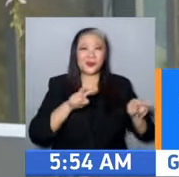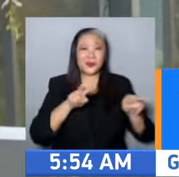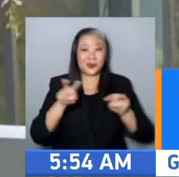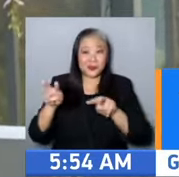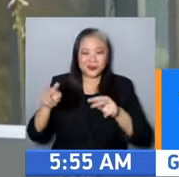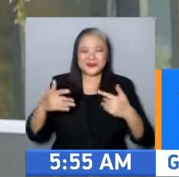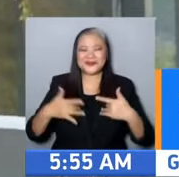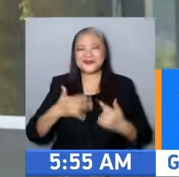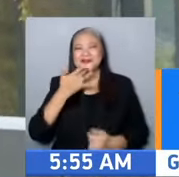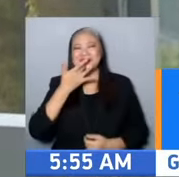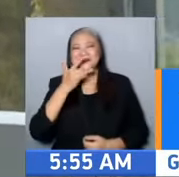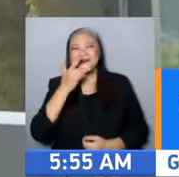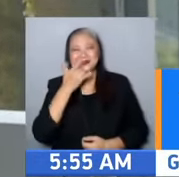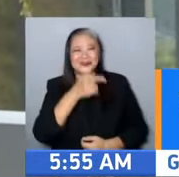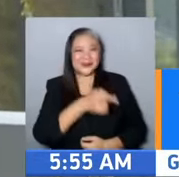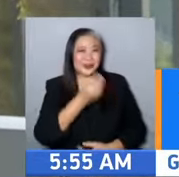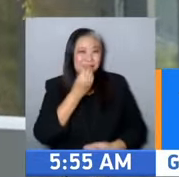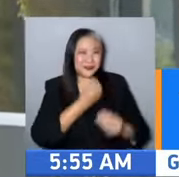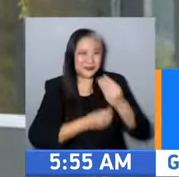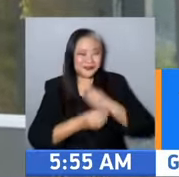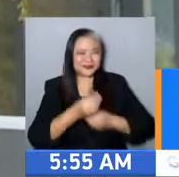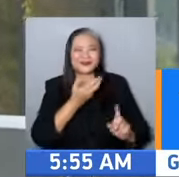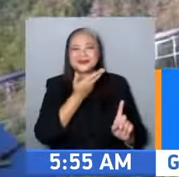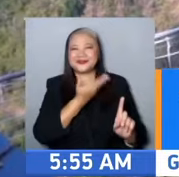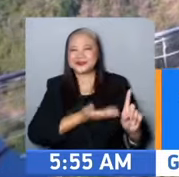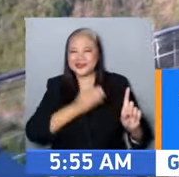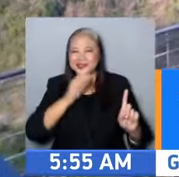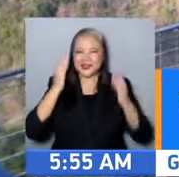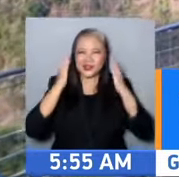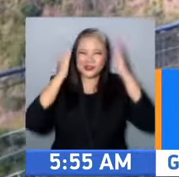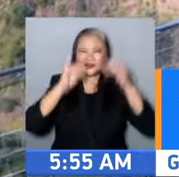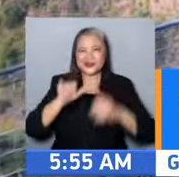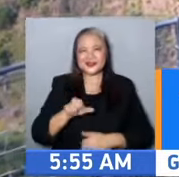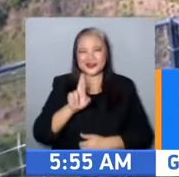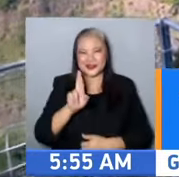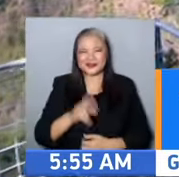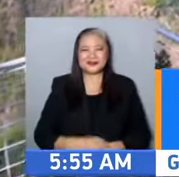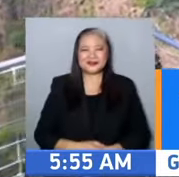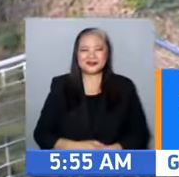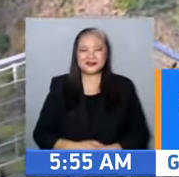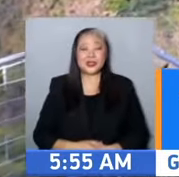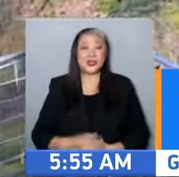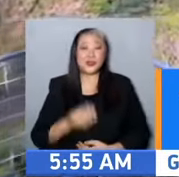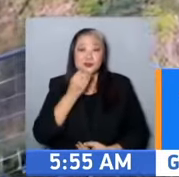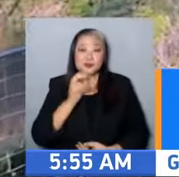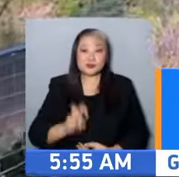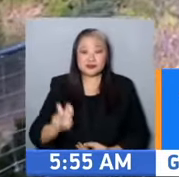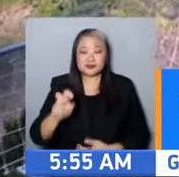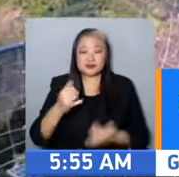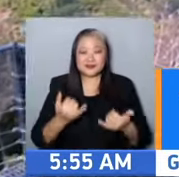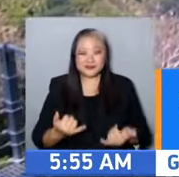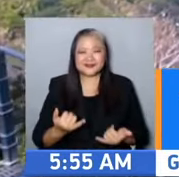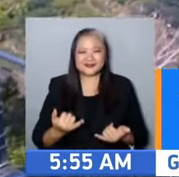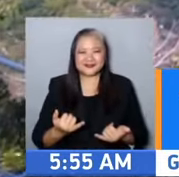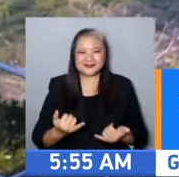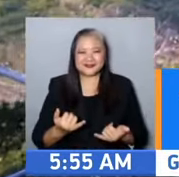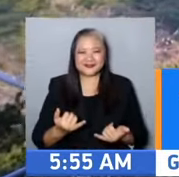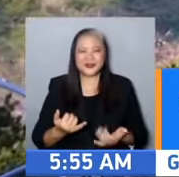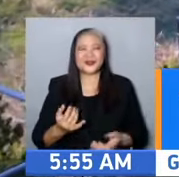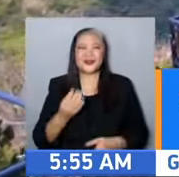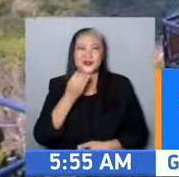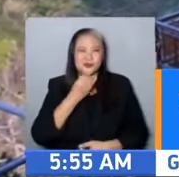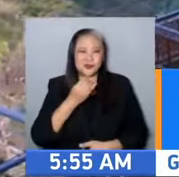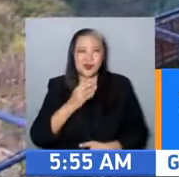pagkain na hatid ni Chef. Exactly. Yes. At saka yung food adventure natin this morning is hindi lang food adventure, food and adventure